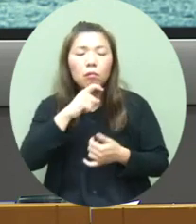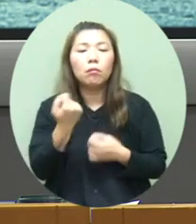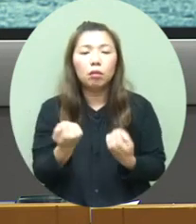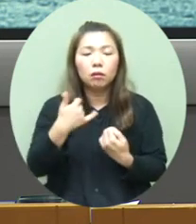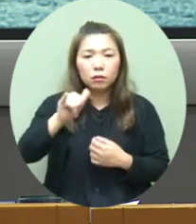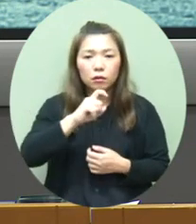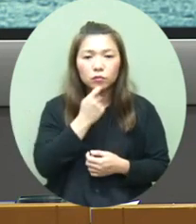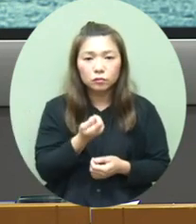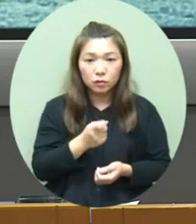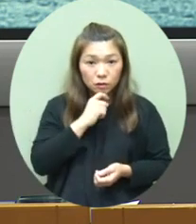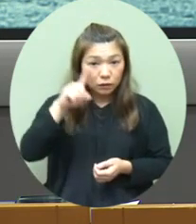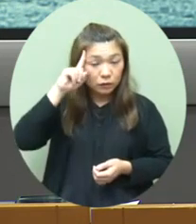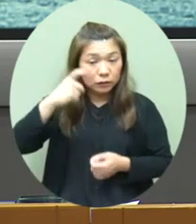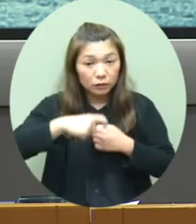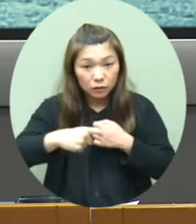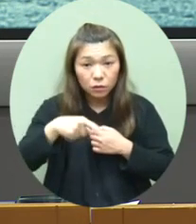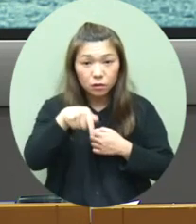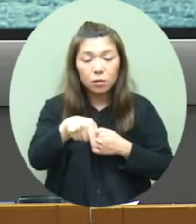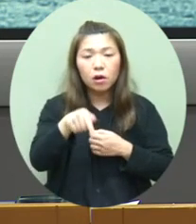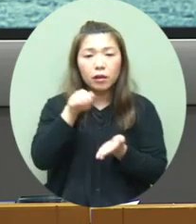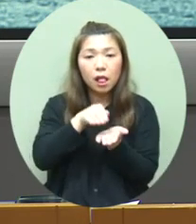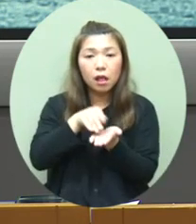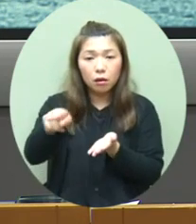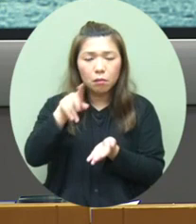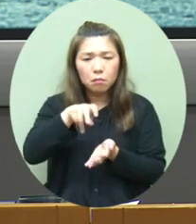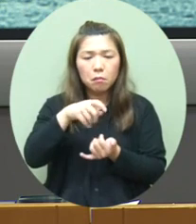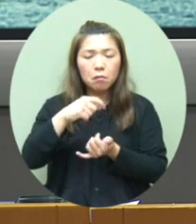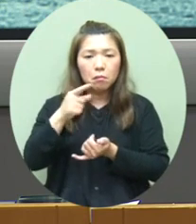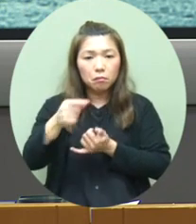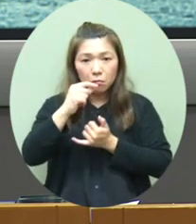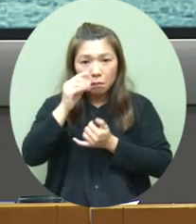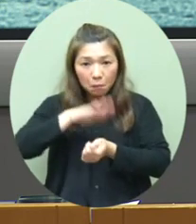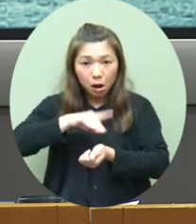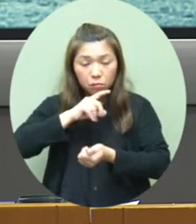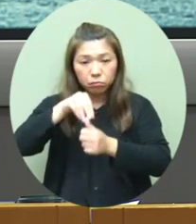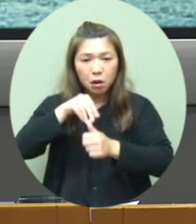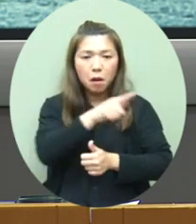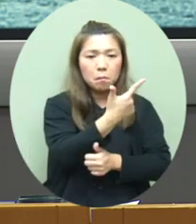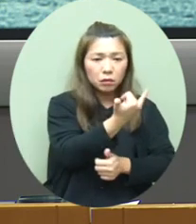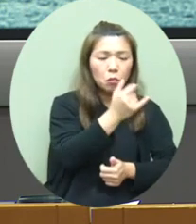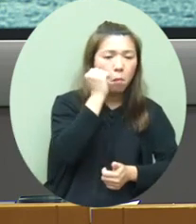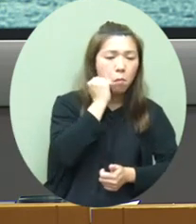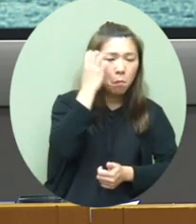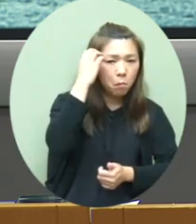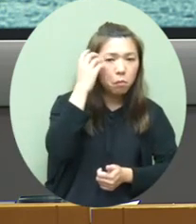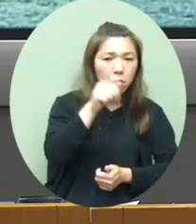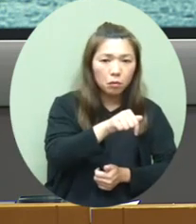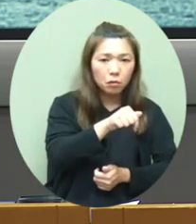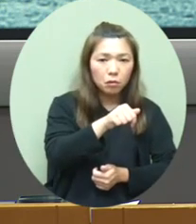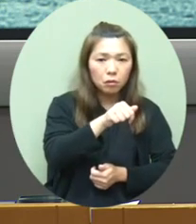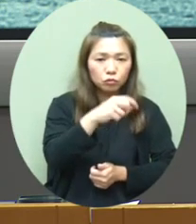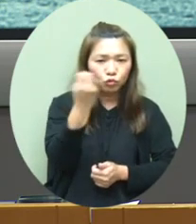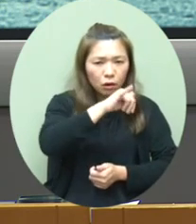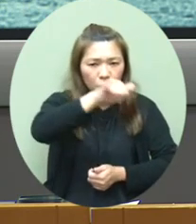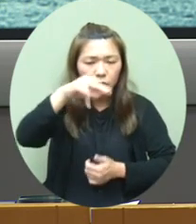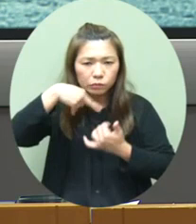第9日的人士確診之後，這位86歲的老婆婆就去了